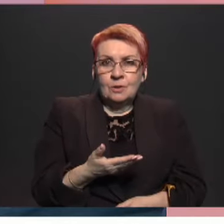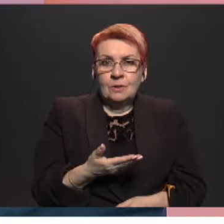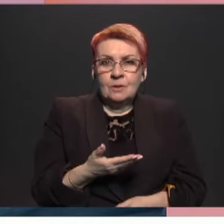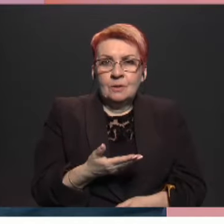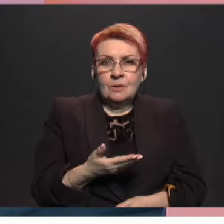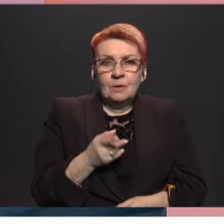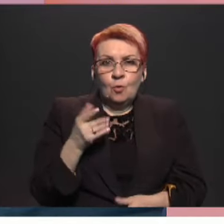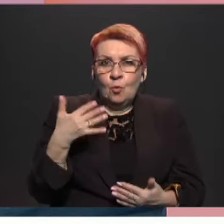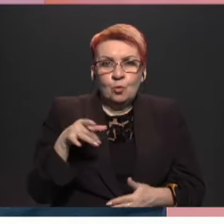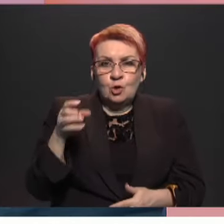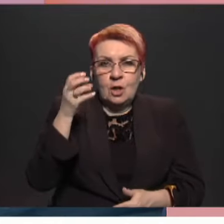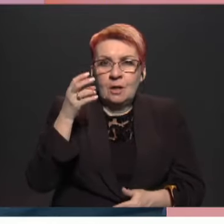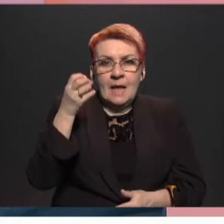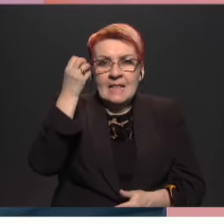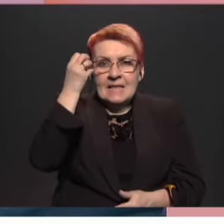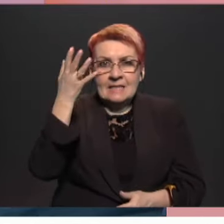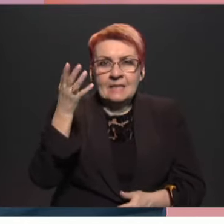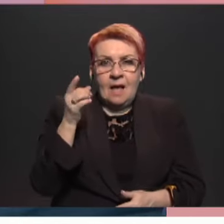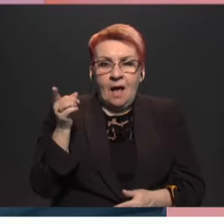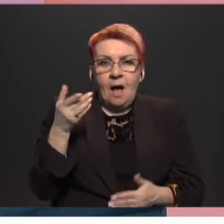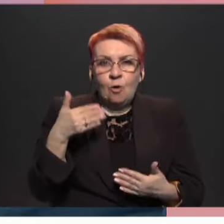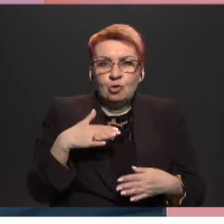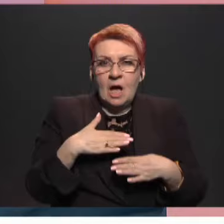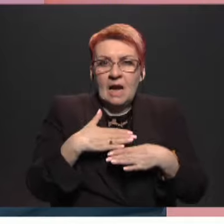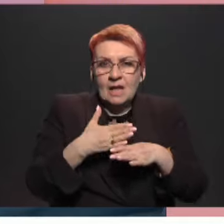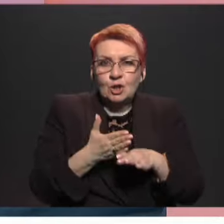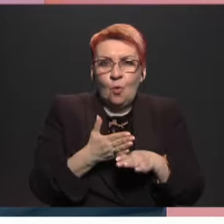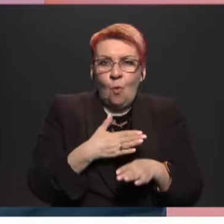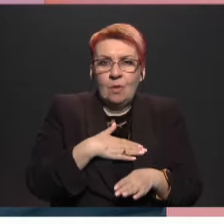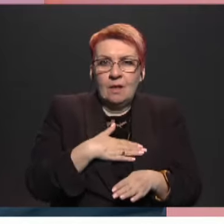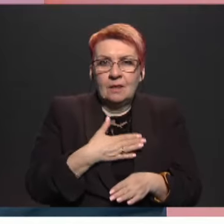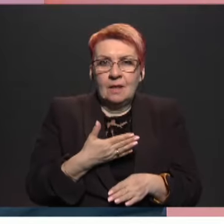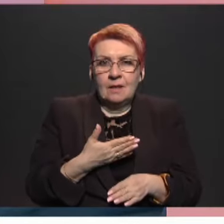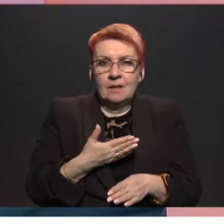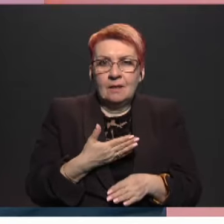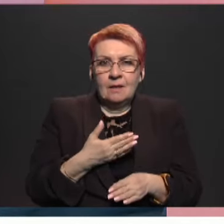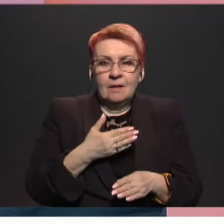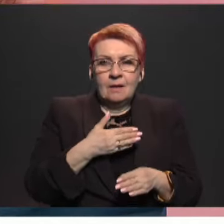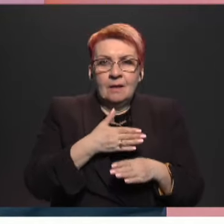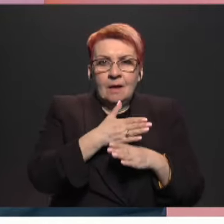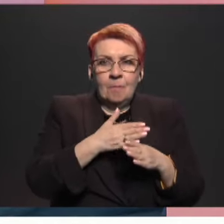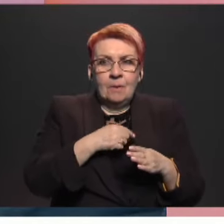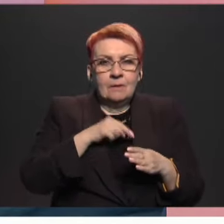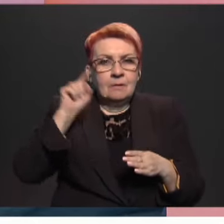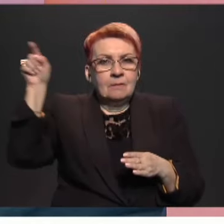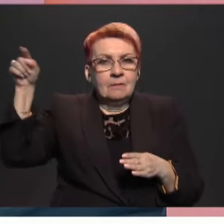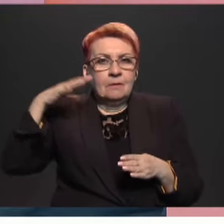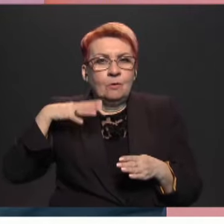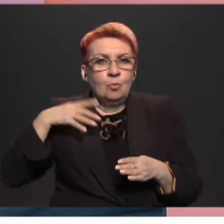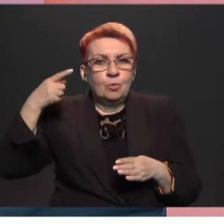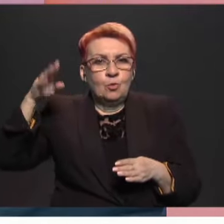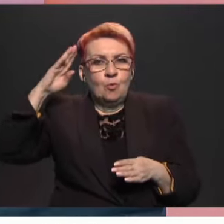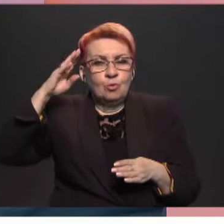не целомудренного, а уже расколотого и отчасти лишь находящегося в семье, отчасти оставшегося там на